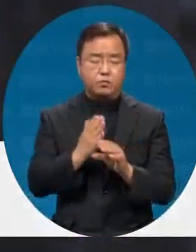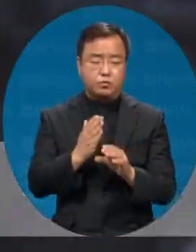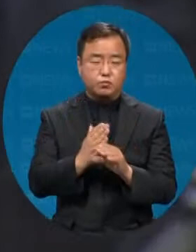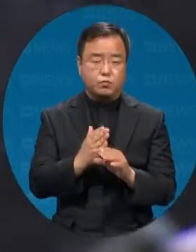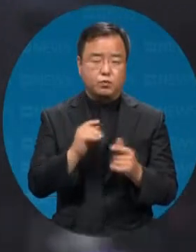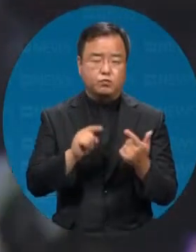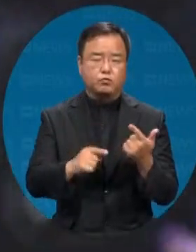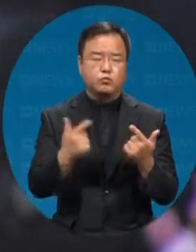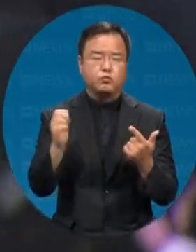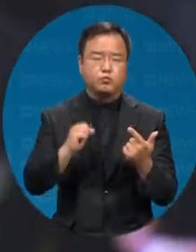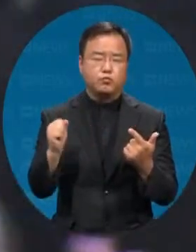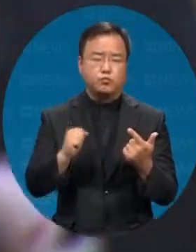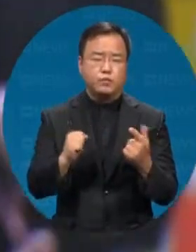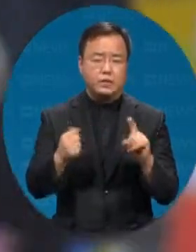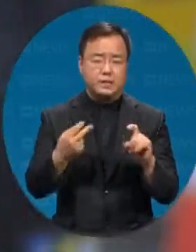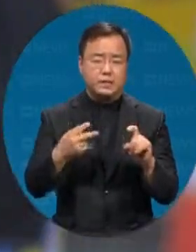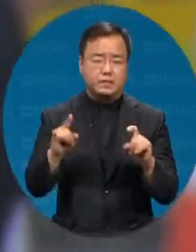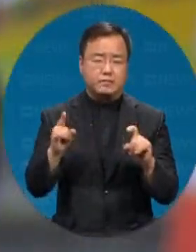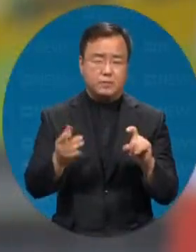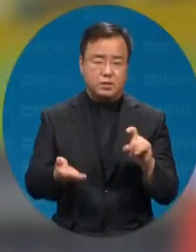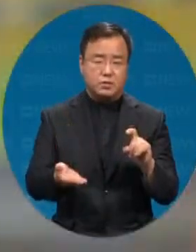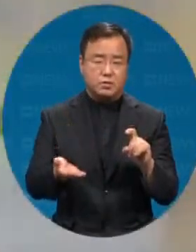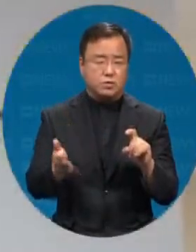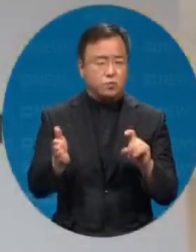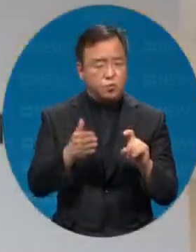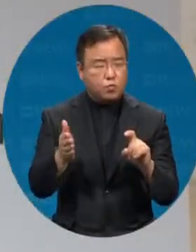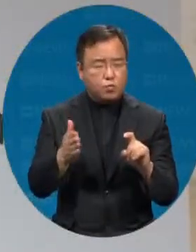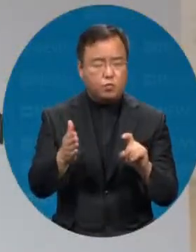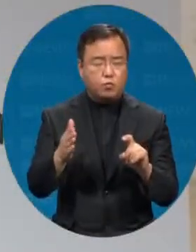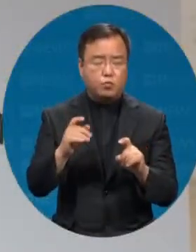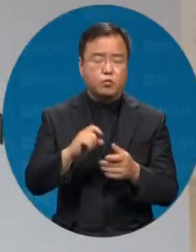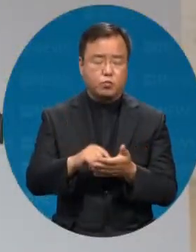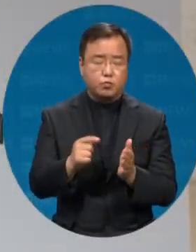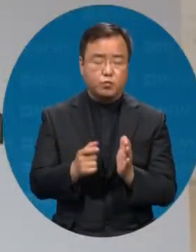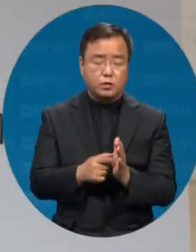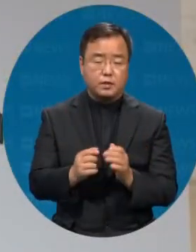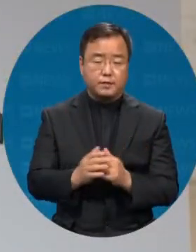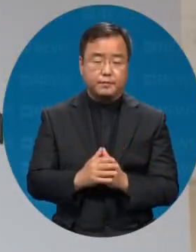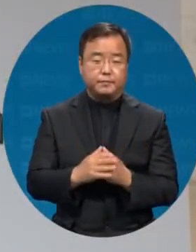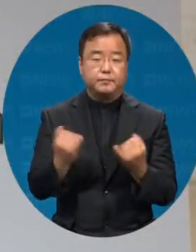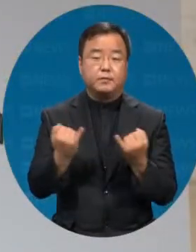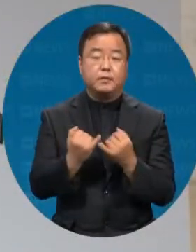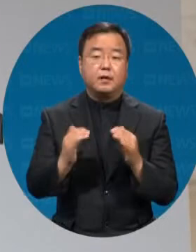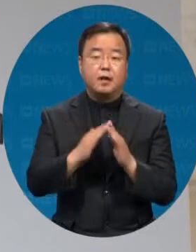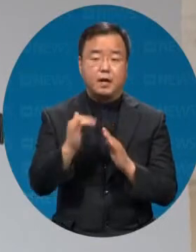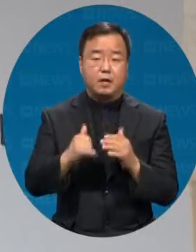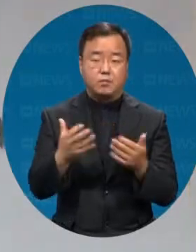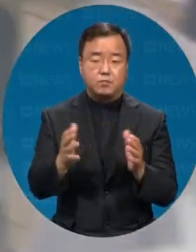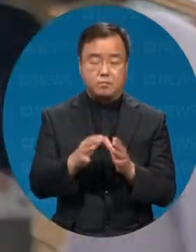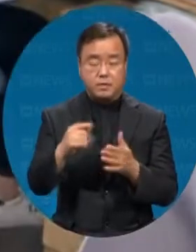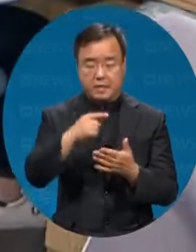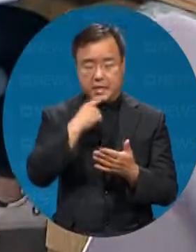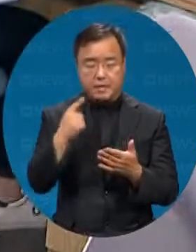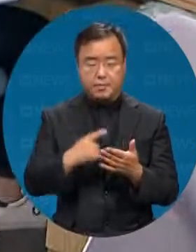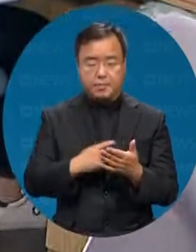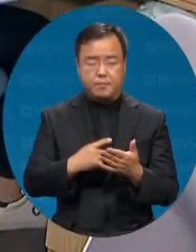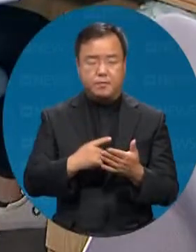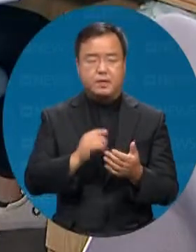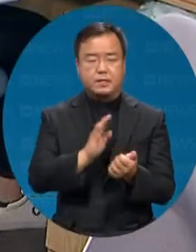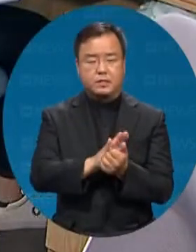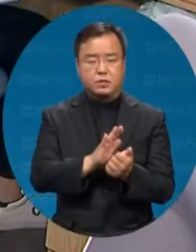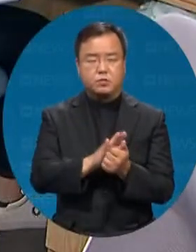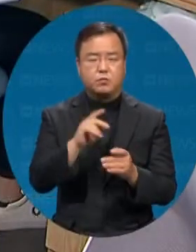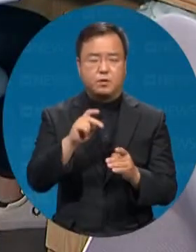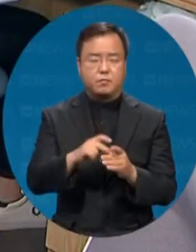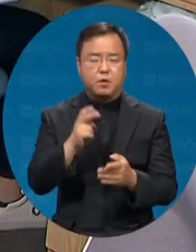는 10대 초반 아동들이 얻습니다 여성가족부와 성매매 피해 아동 청소년 지원센터 는 법률과 경제